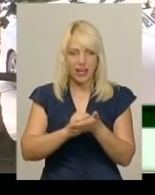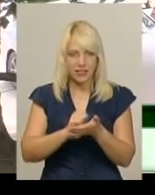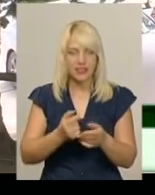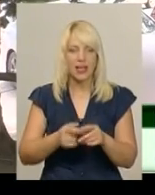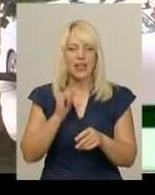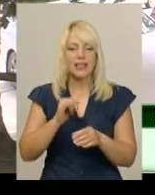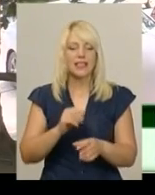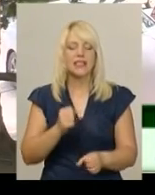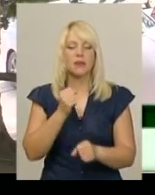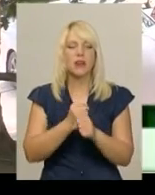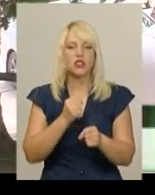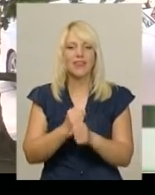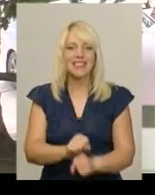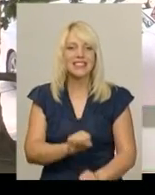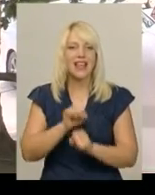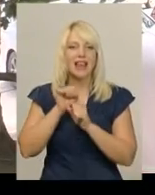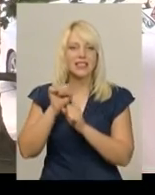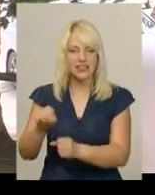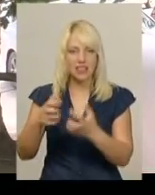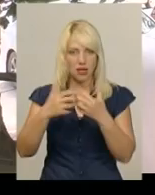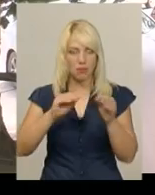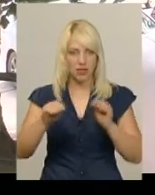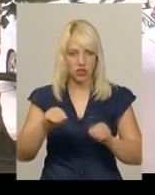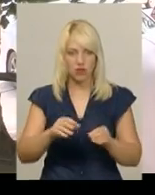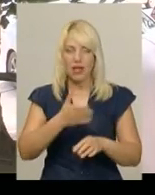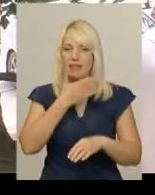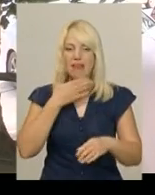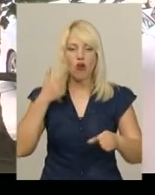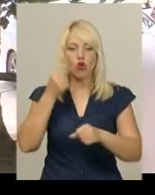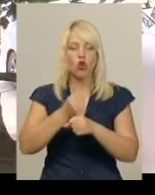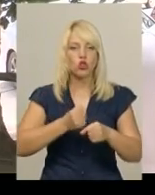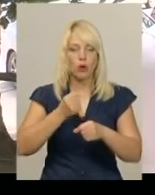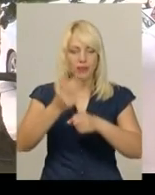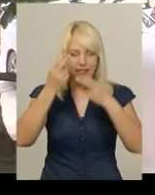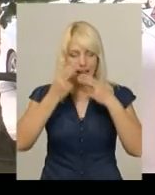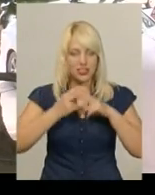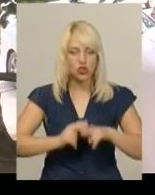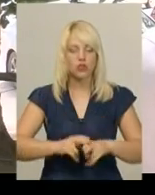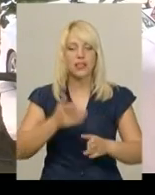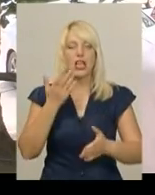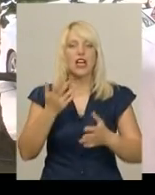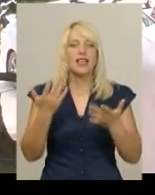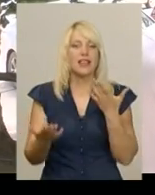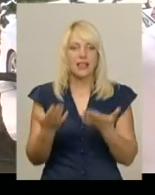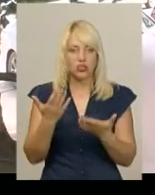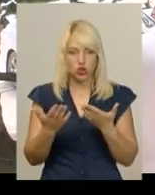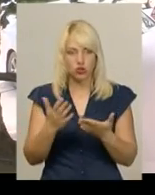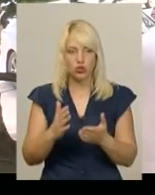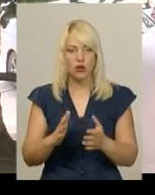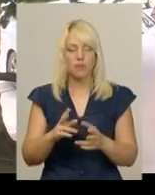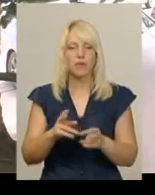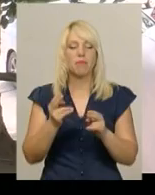тощо. Також не розроблена інструкція в разі дій операторів або працівників атракціону щодо